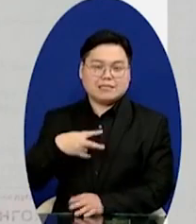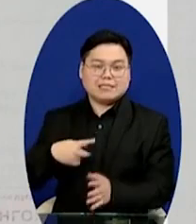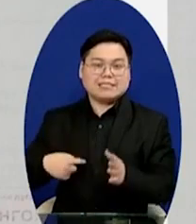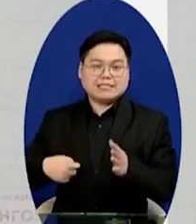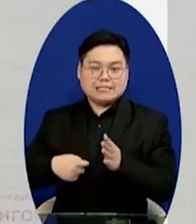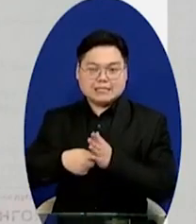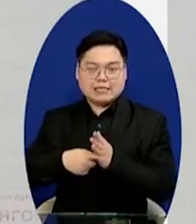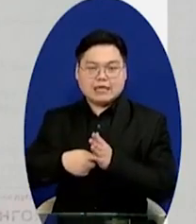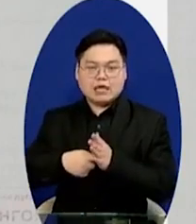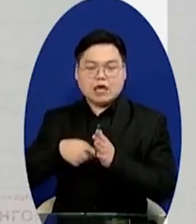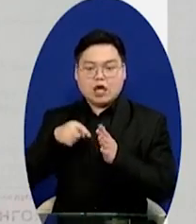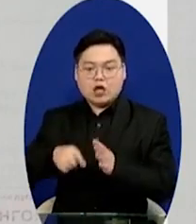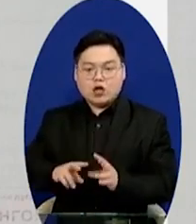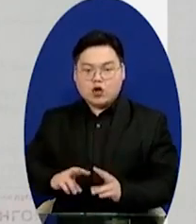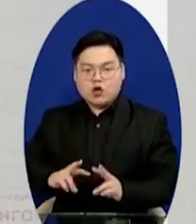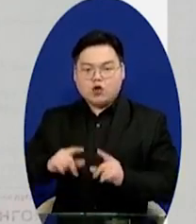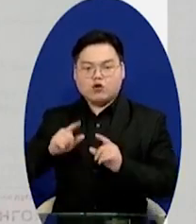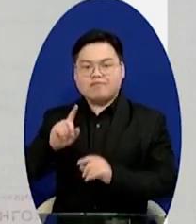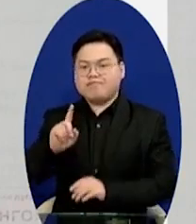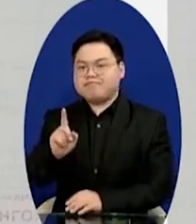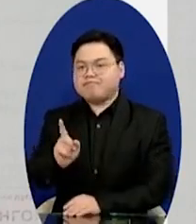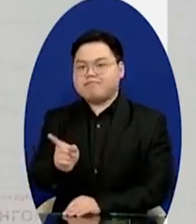Энэ шаардлагыг өөрчилж болохгүй ээ.